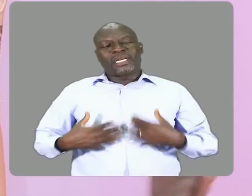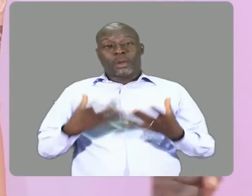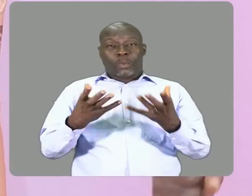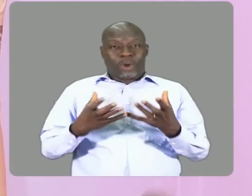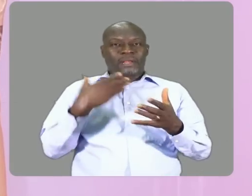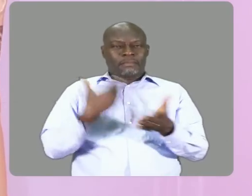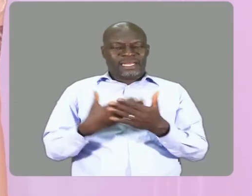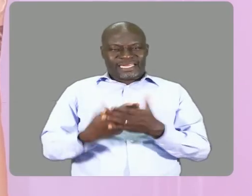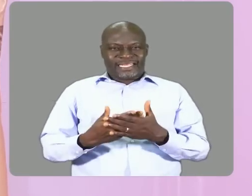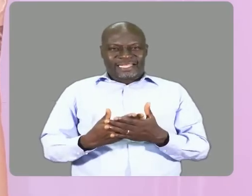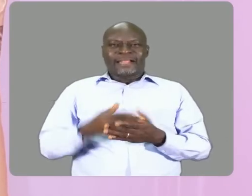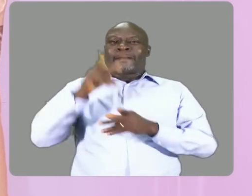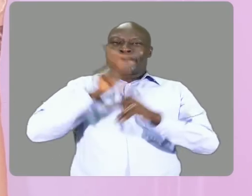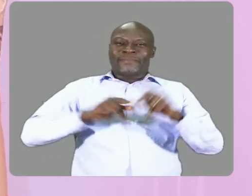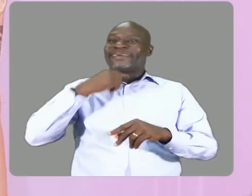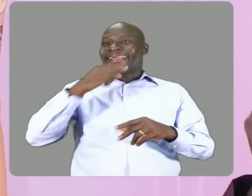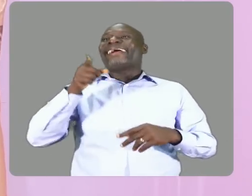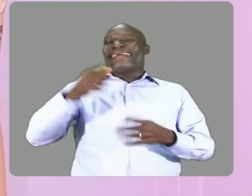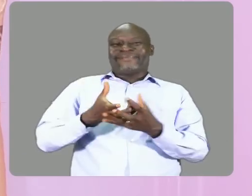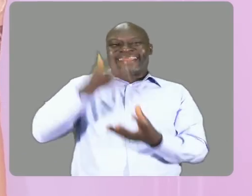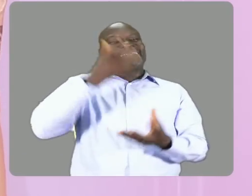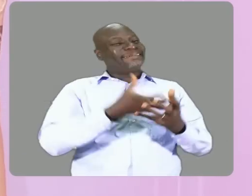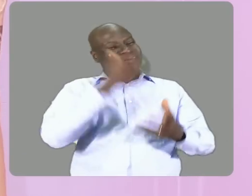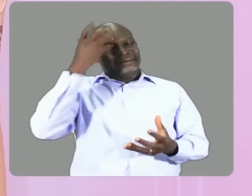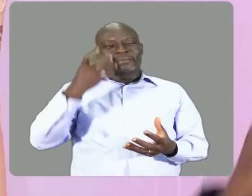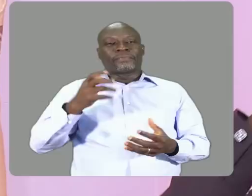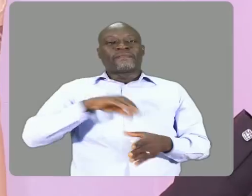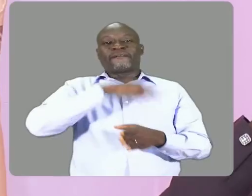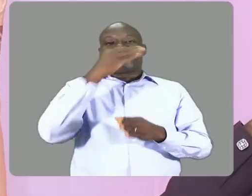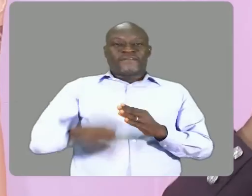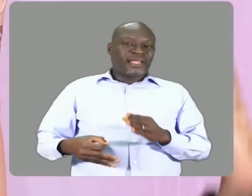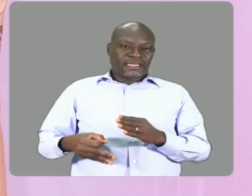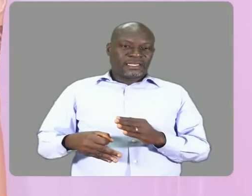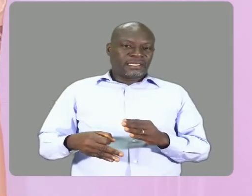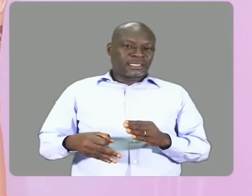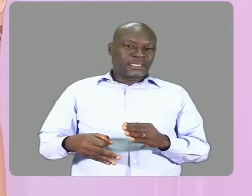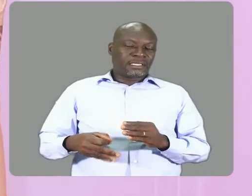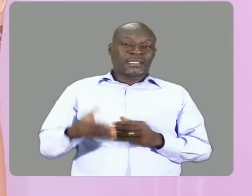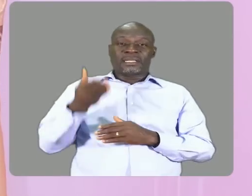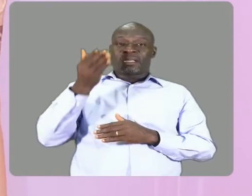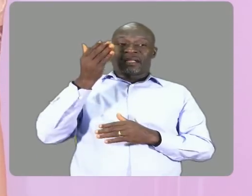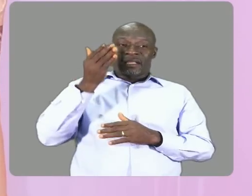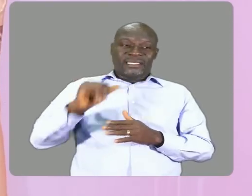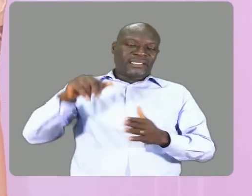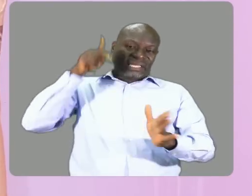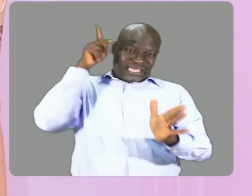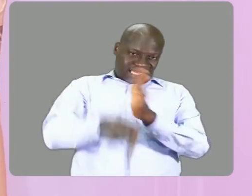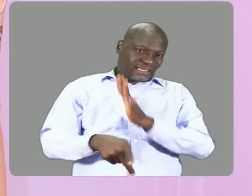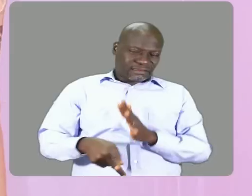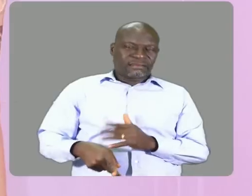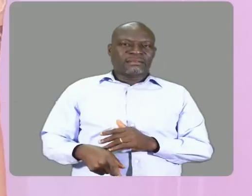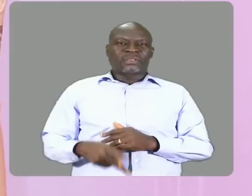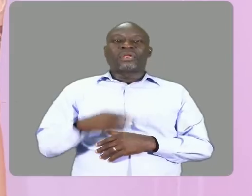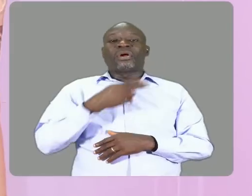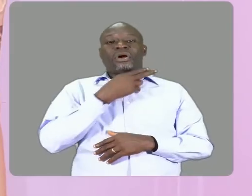ami akaso ye sikani de ate ye no wamso mtucha baba ani trini ne no me de koye aduro